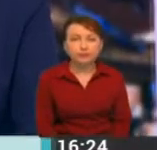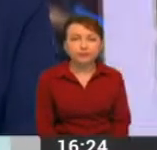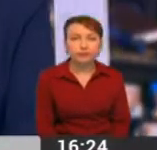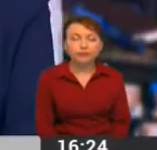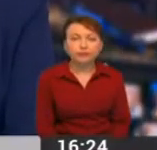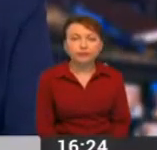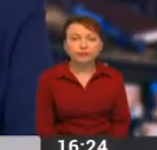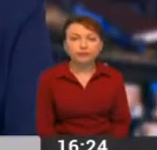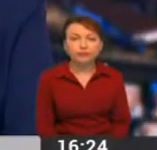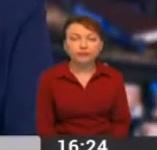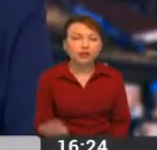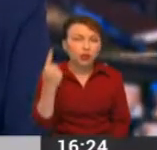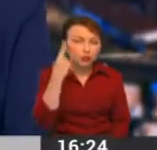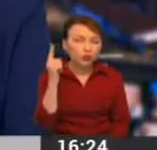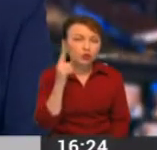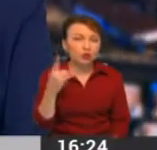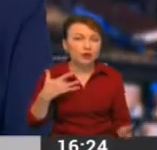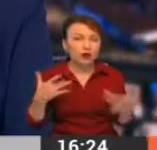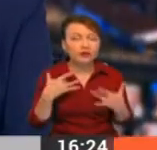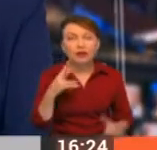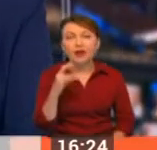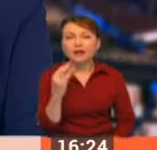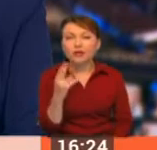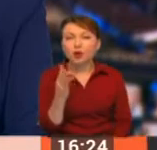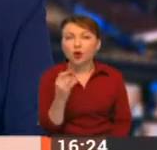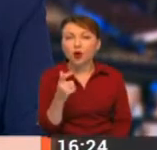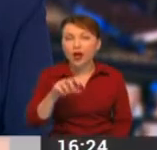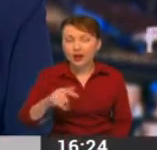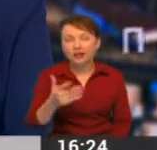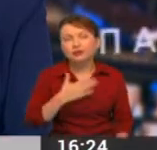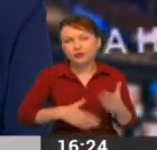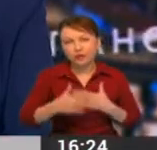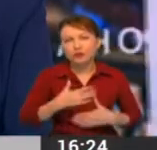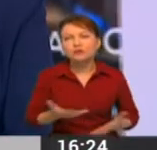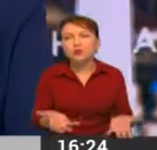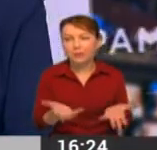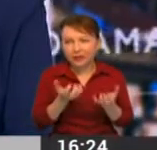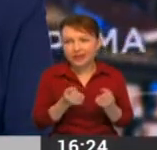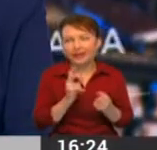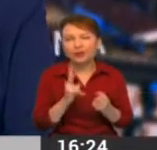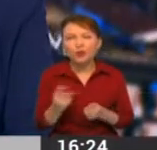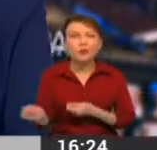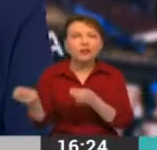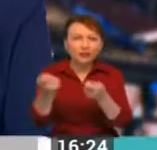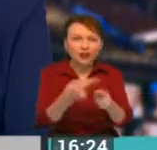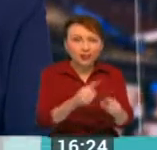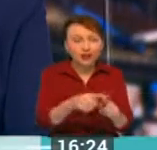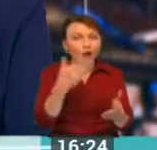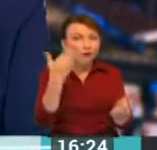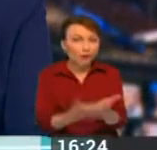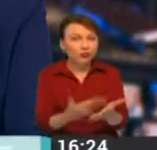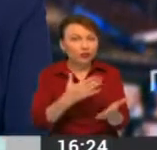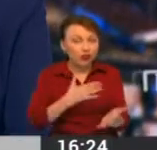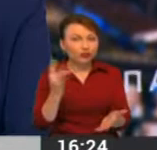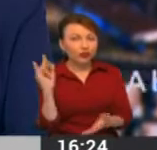я думаю, что театр «Микаэль», они с удовольствием примут тех, кто мы придет со своими скрынями и скажет, что вот наш